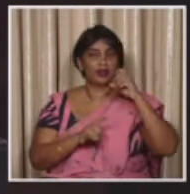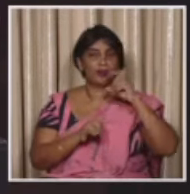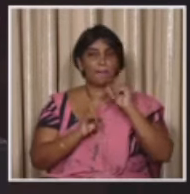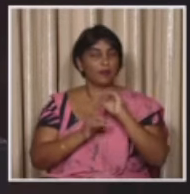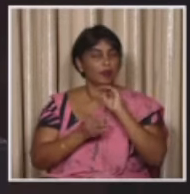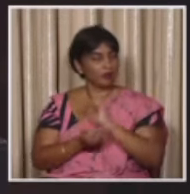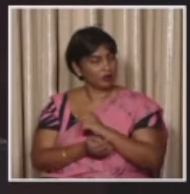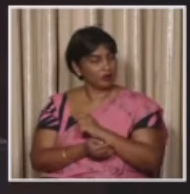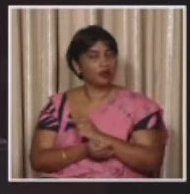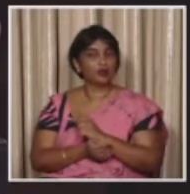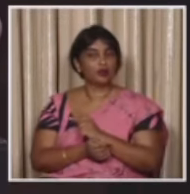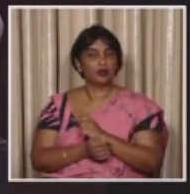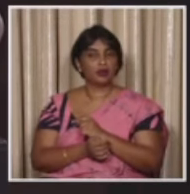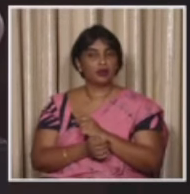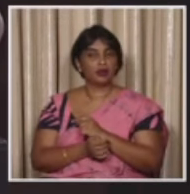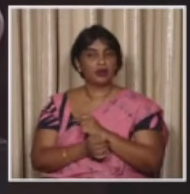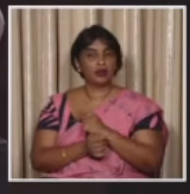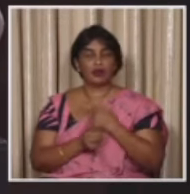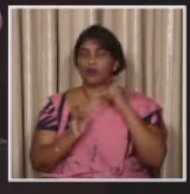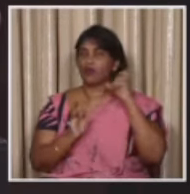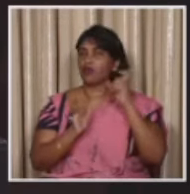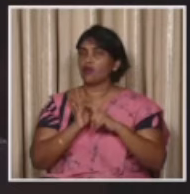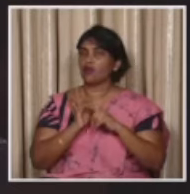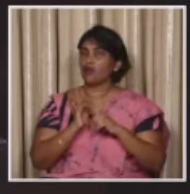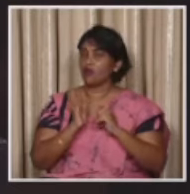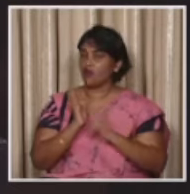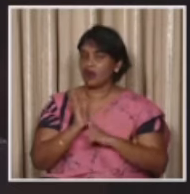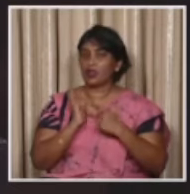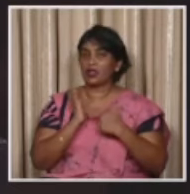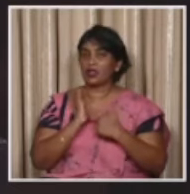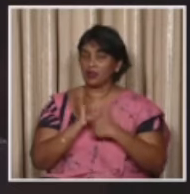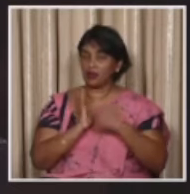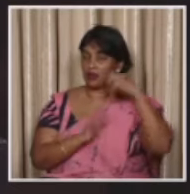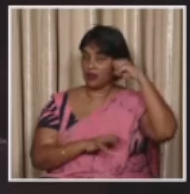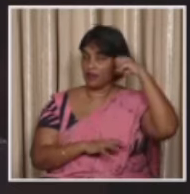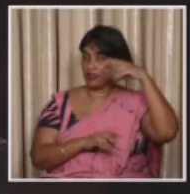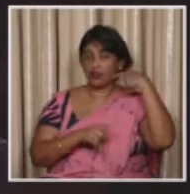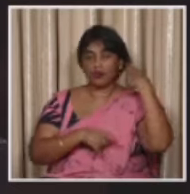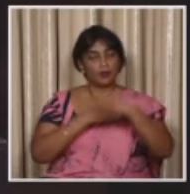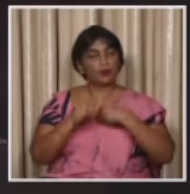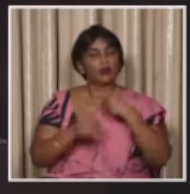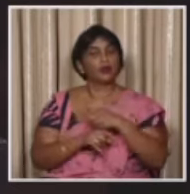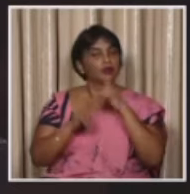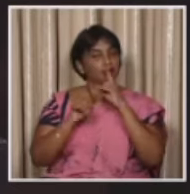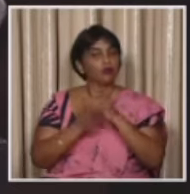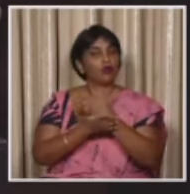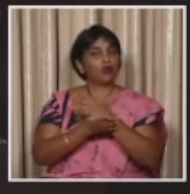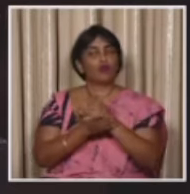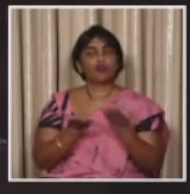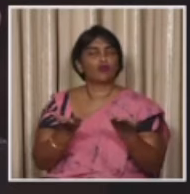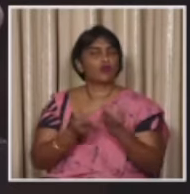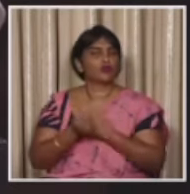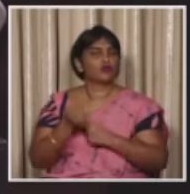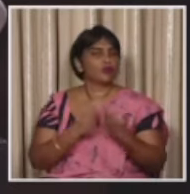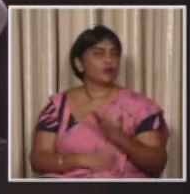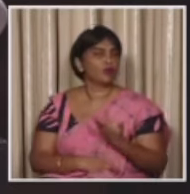කම්පනි, ලංකා කෝල් කම්පනි, ට්‍රින්කමලි පව කම්පනි. මේවයි කොටස්වලට මොකද්ද වෙන්නේ?